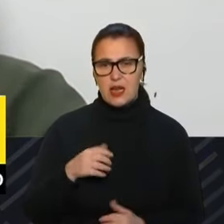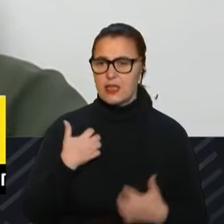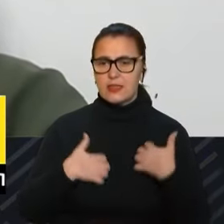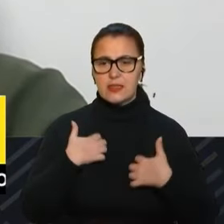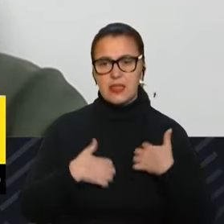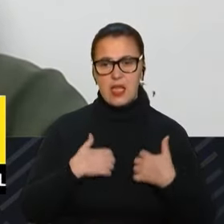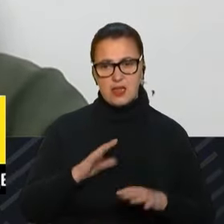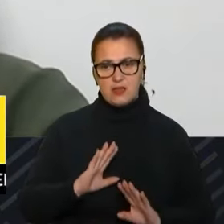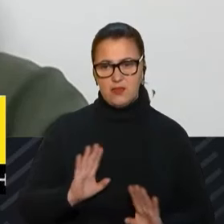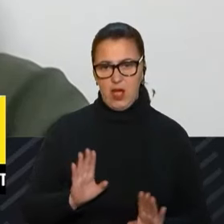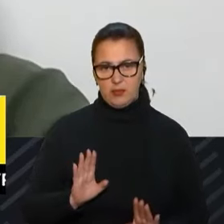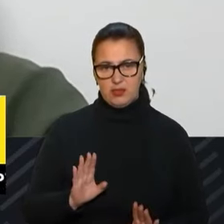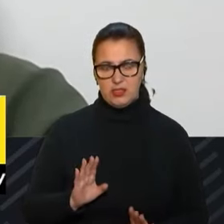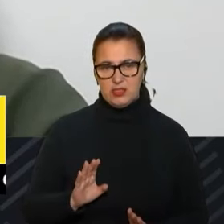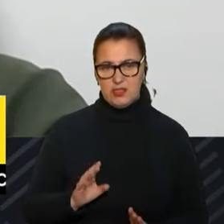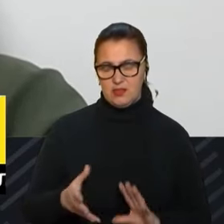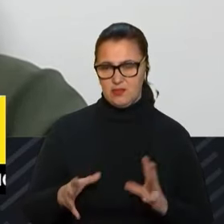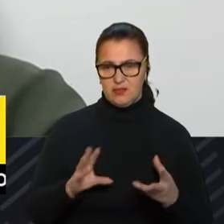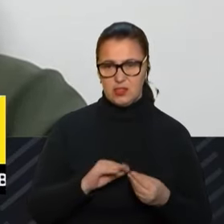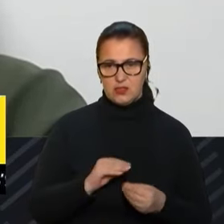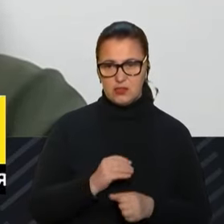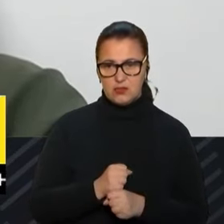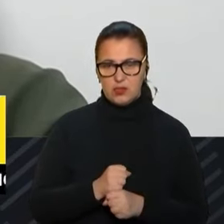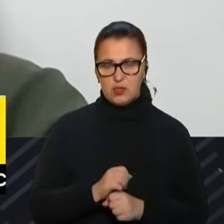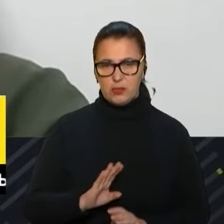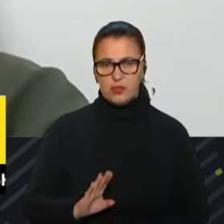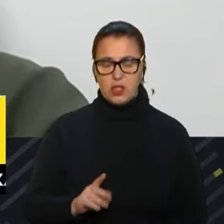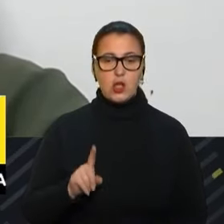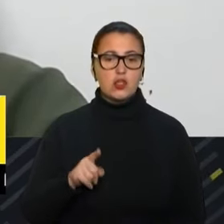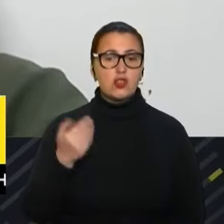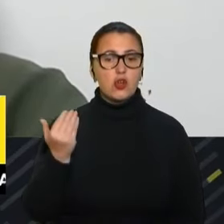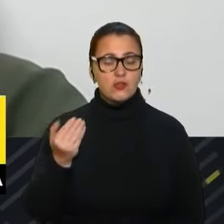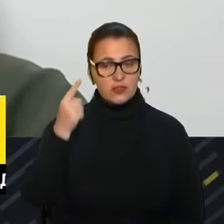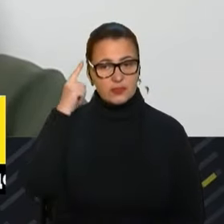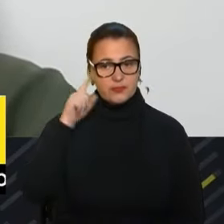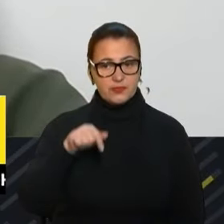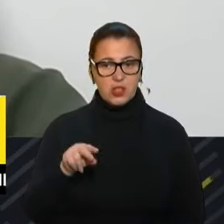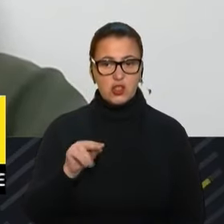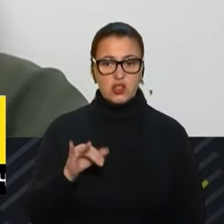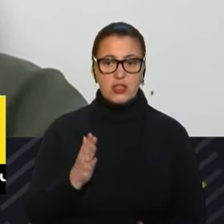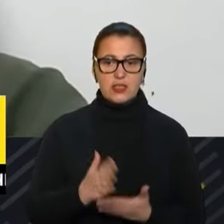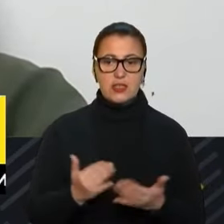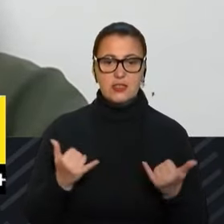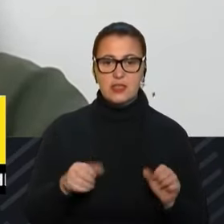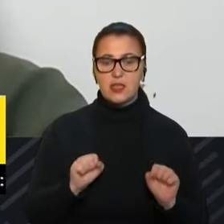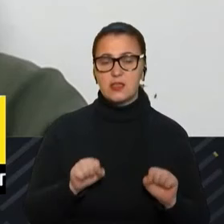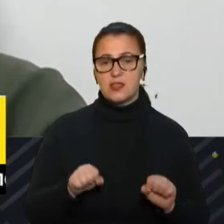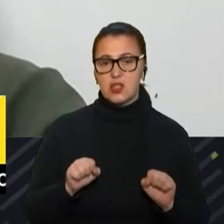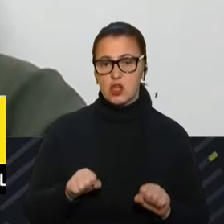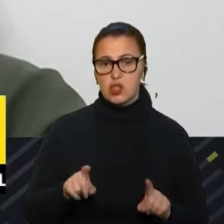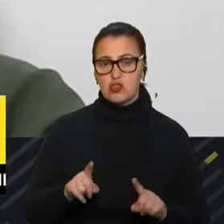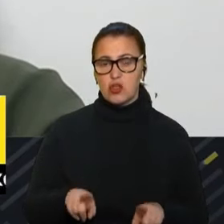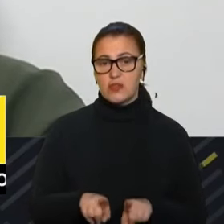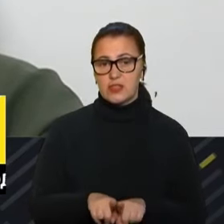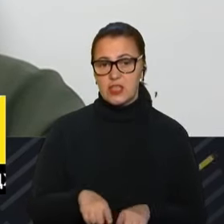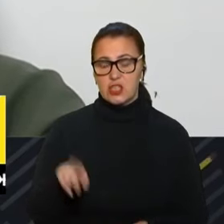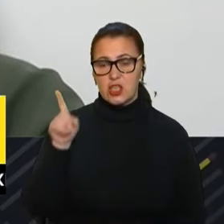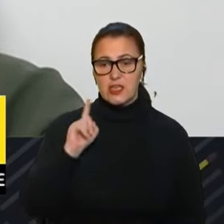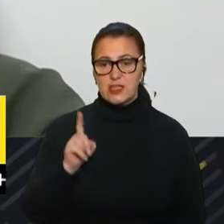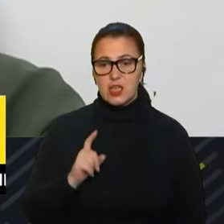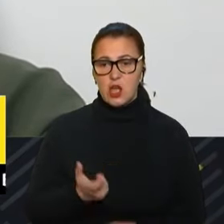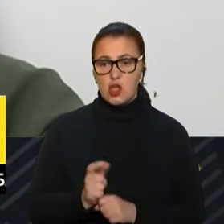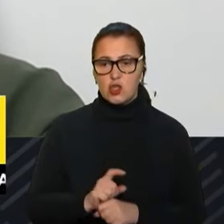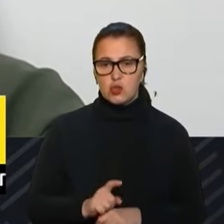з дуже швидкими висновками. Що вам про це зараз відомо? Чи є зараз вірогідність, що все-таки Ізраїль дуже